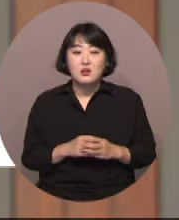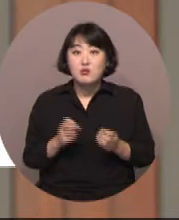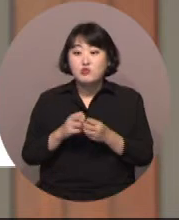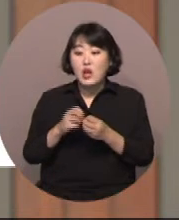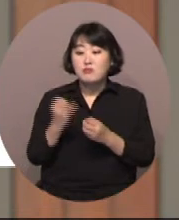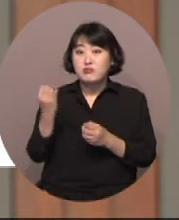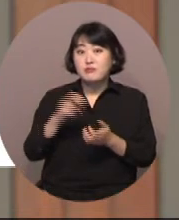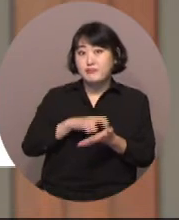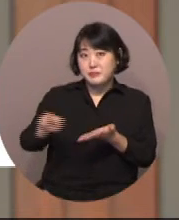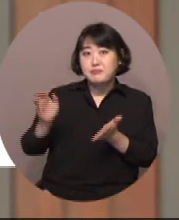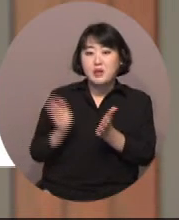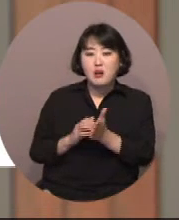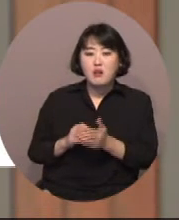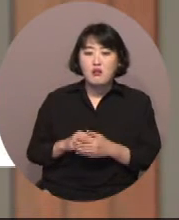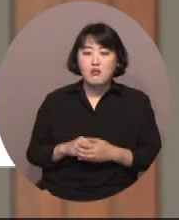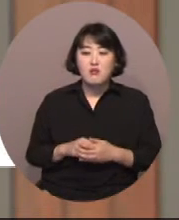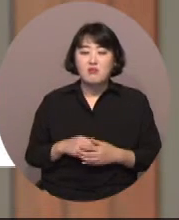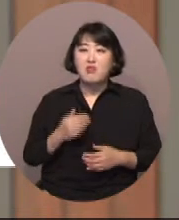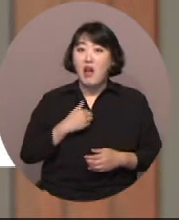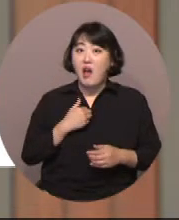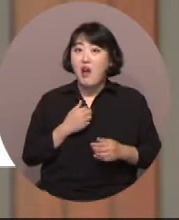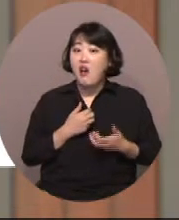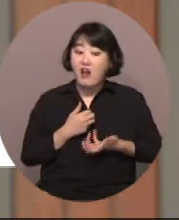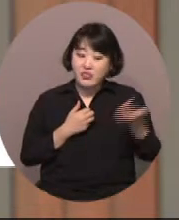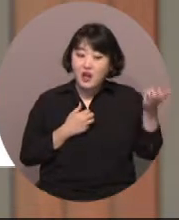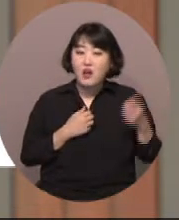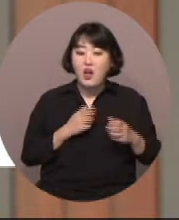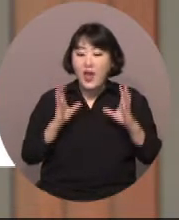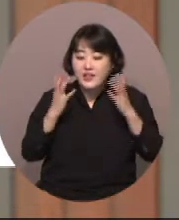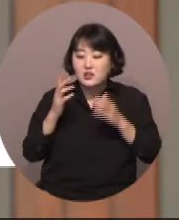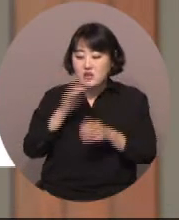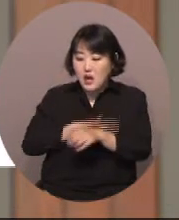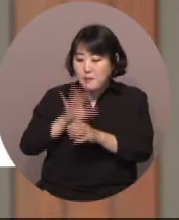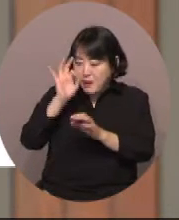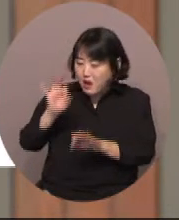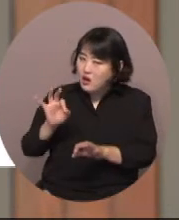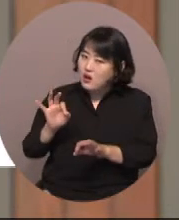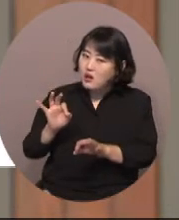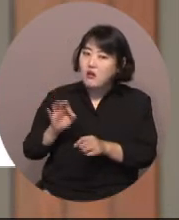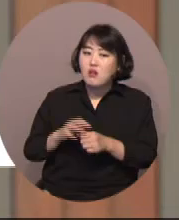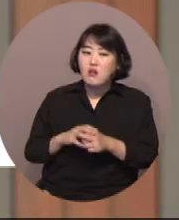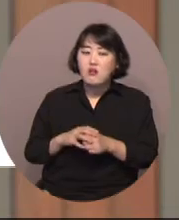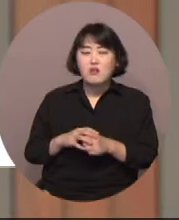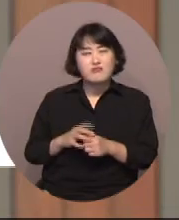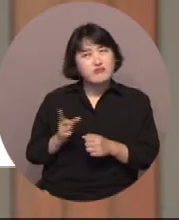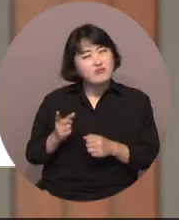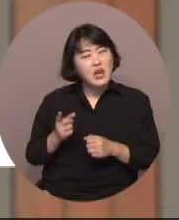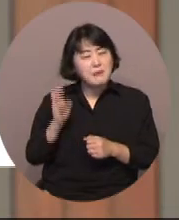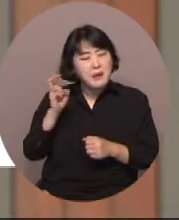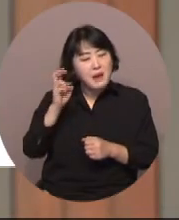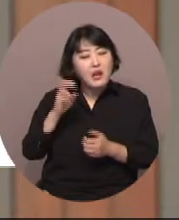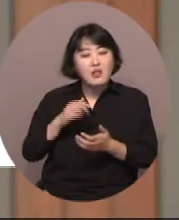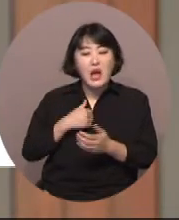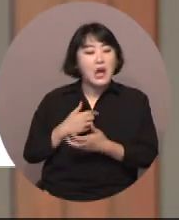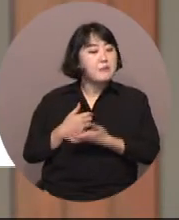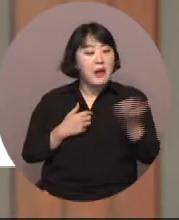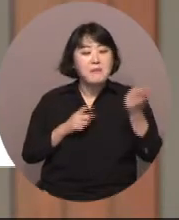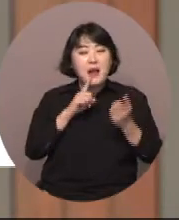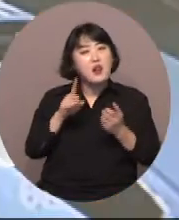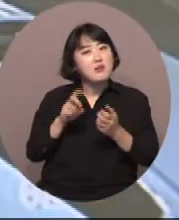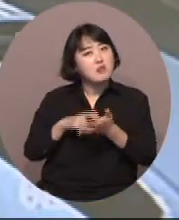뭐라고요? 나 간다, 애기 잘 봐라. 그리고 그렇게 했나? 나 간다고 했나?